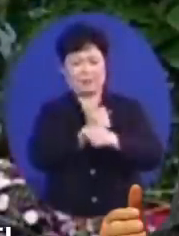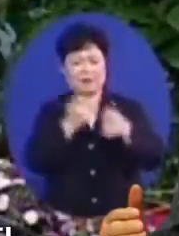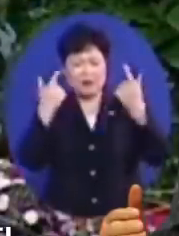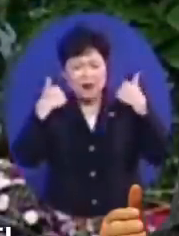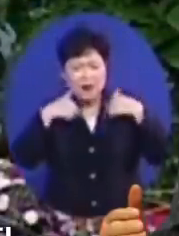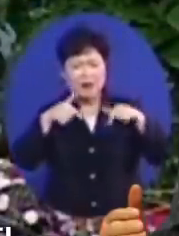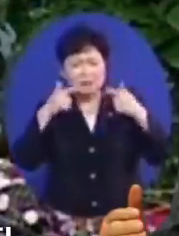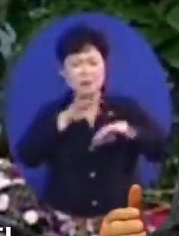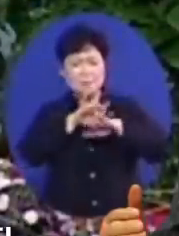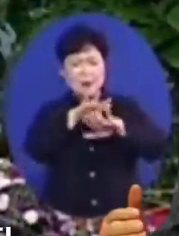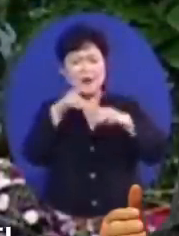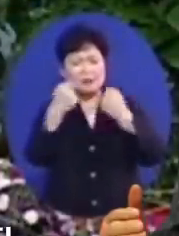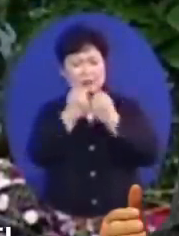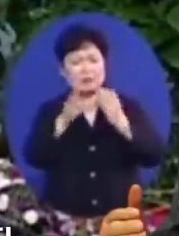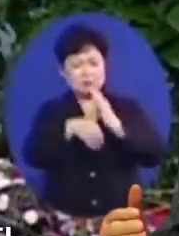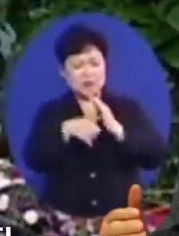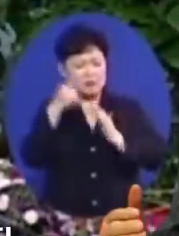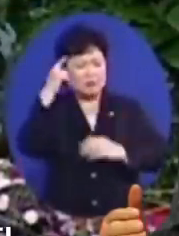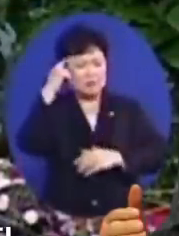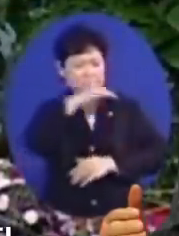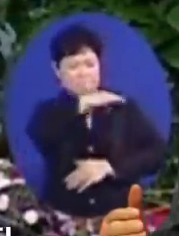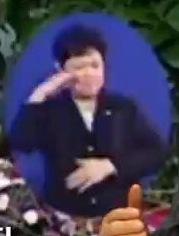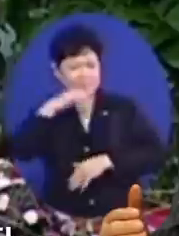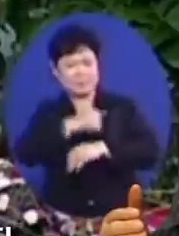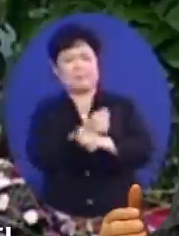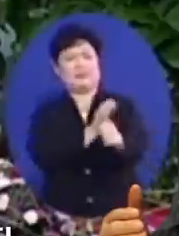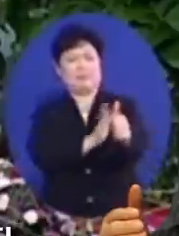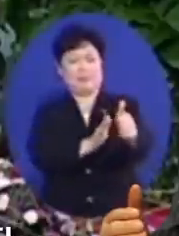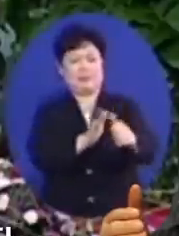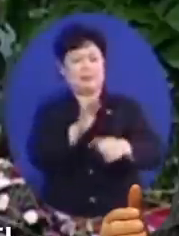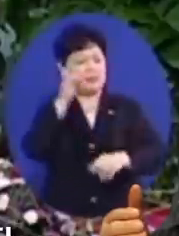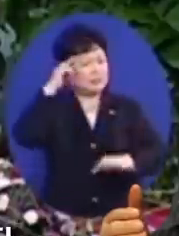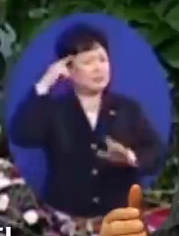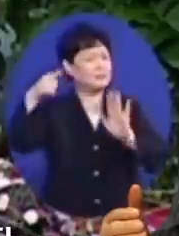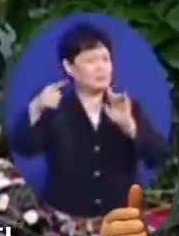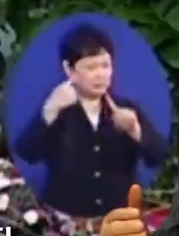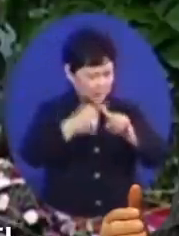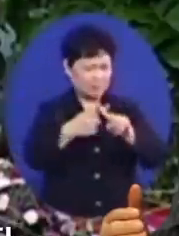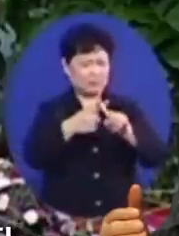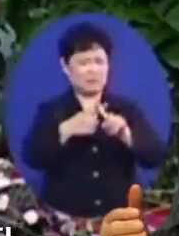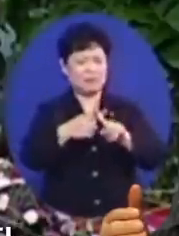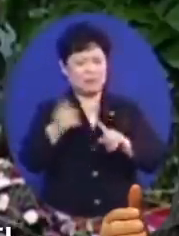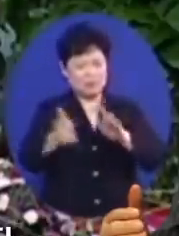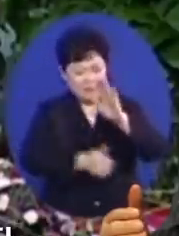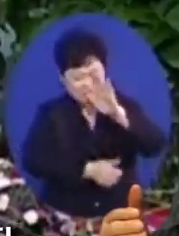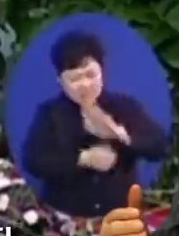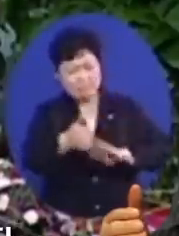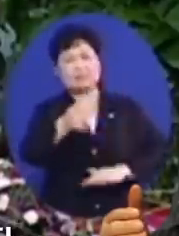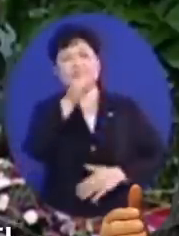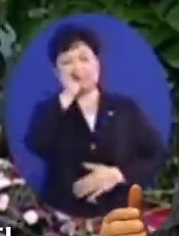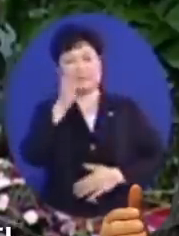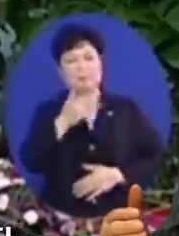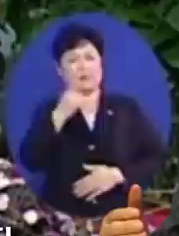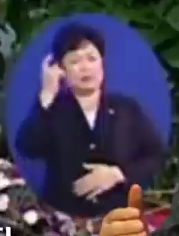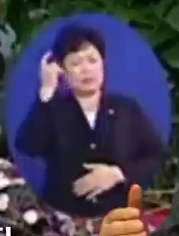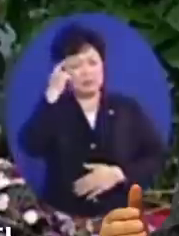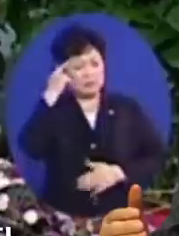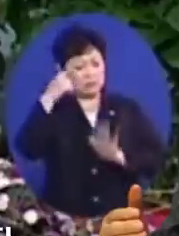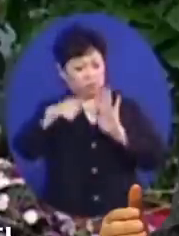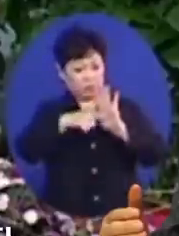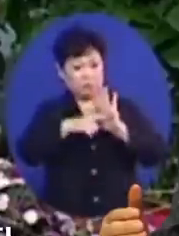때 생각이 올바라야 되는 것입니다. 긍정적이어야 되는 것입니다. 희망차야 되는 것입니다. 생각이